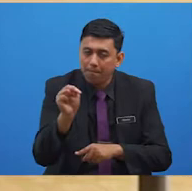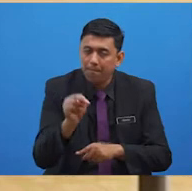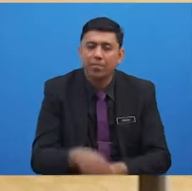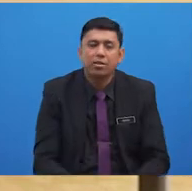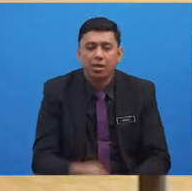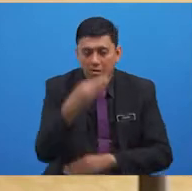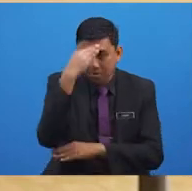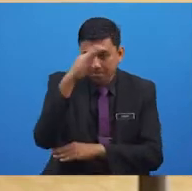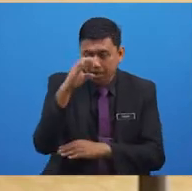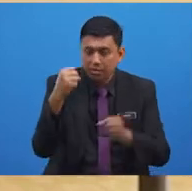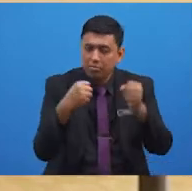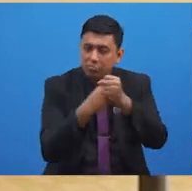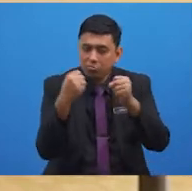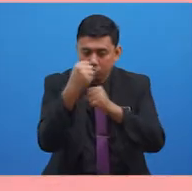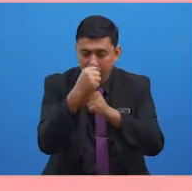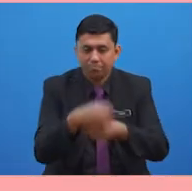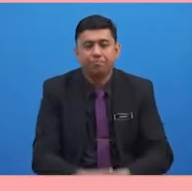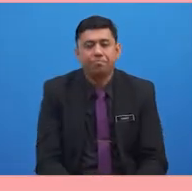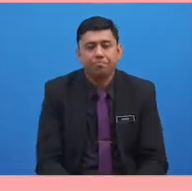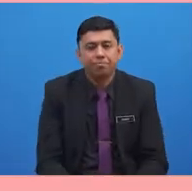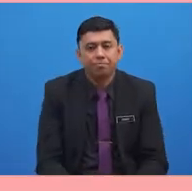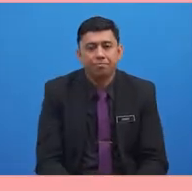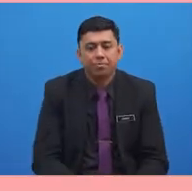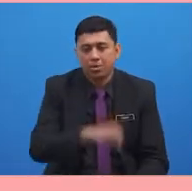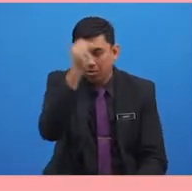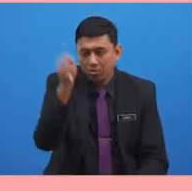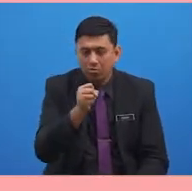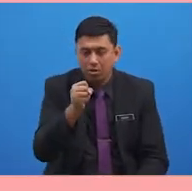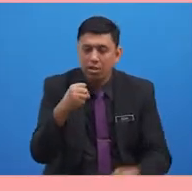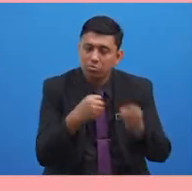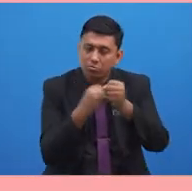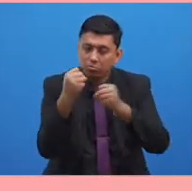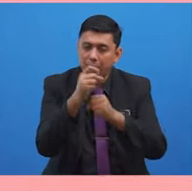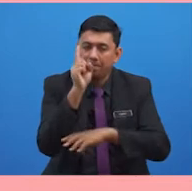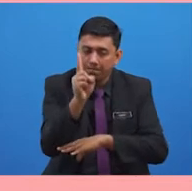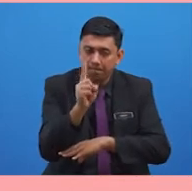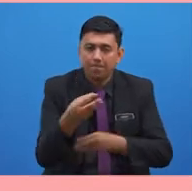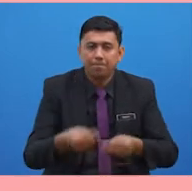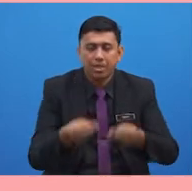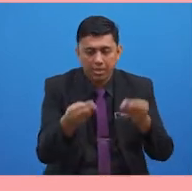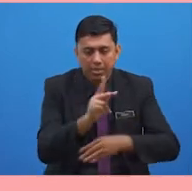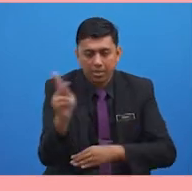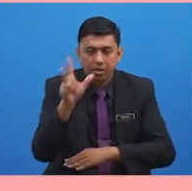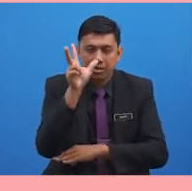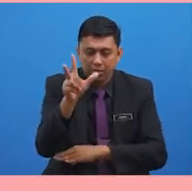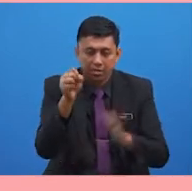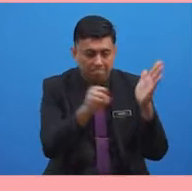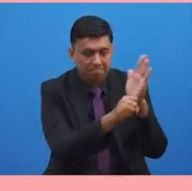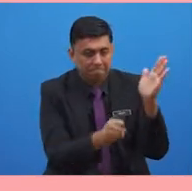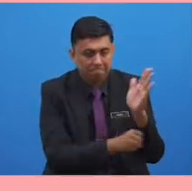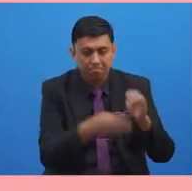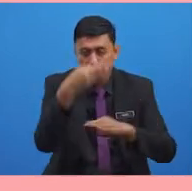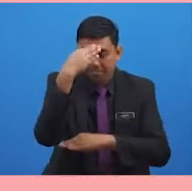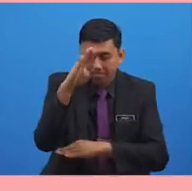pelajar bagi soalan struktur. Soalan struktur yang pertama berbunyi, berikan 3